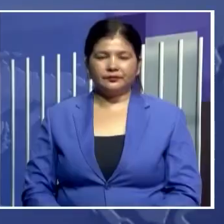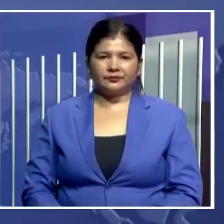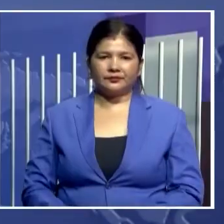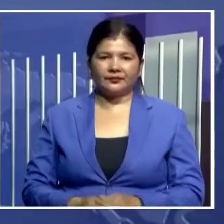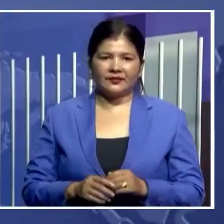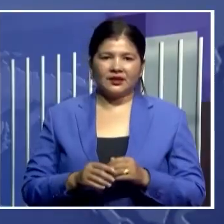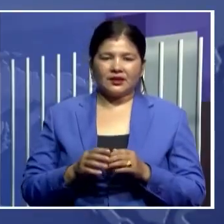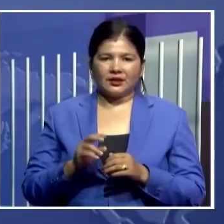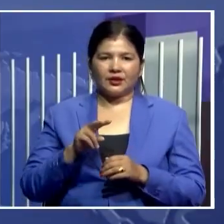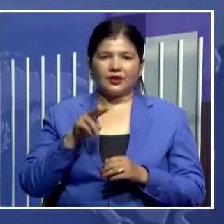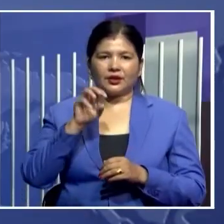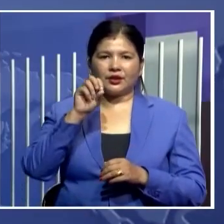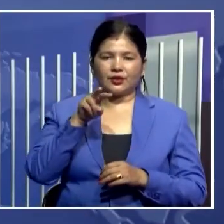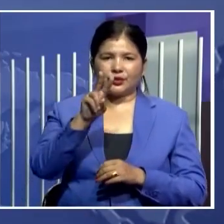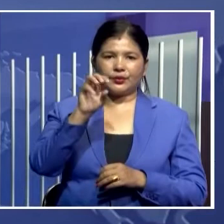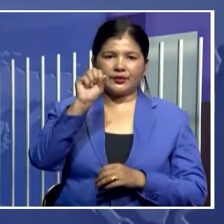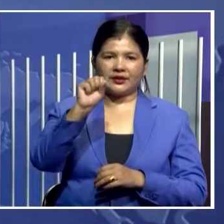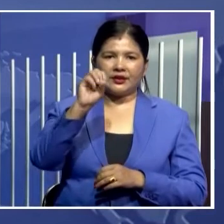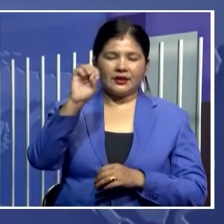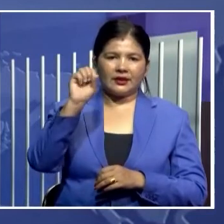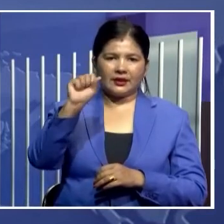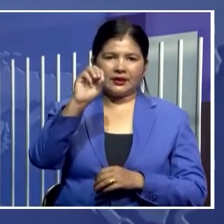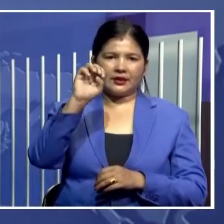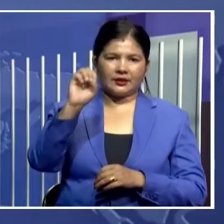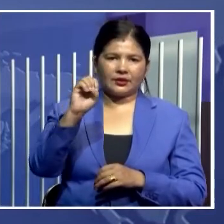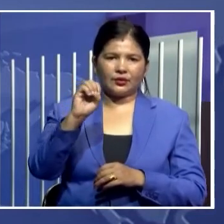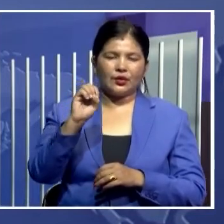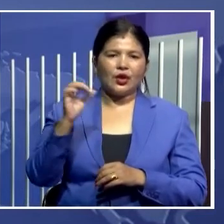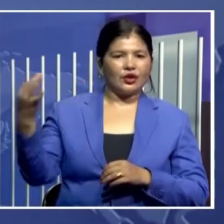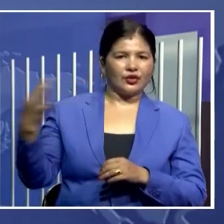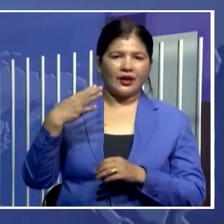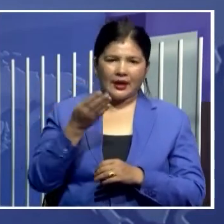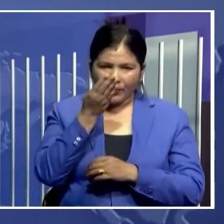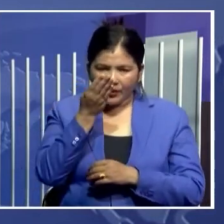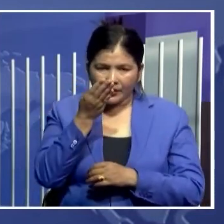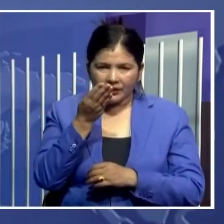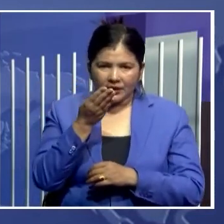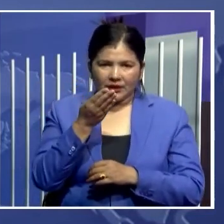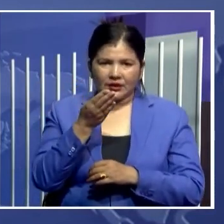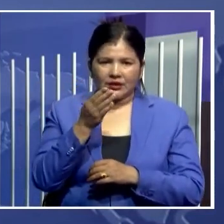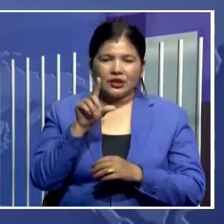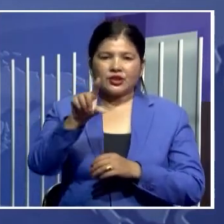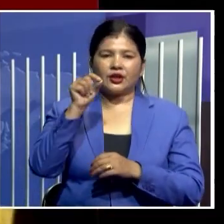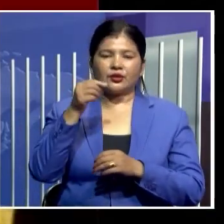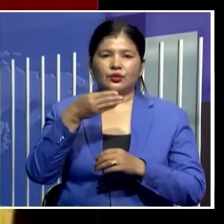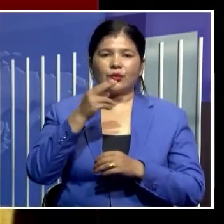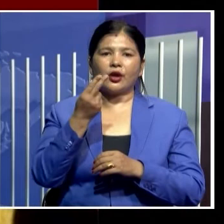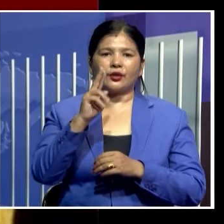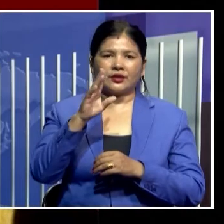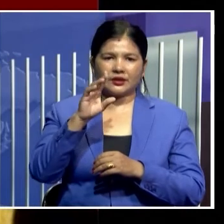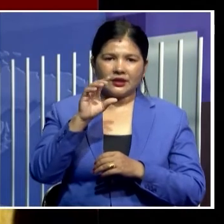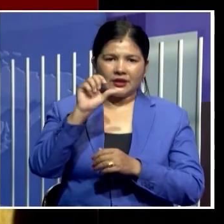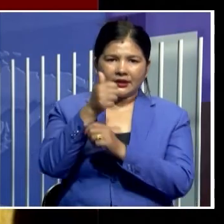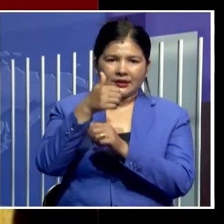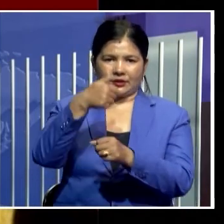संयुक्त अरब इमिरेट्स युएईका नयाँ राष्ट्रपतिमा शेख मोहम्मद बिन जायद अल नाहियन चयन हुनुभएको छ। युएईका